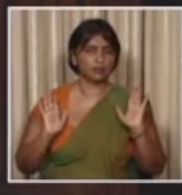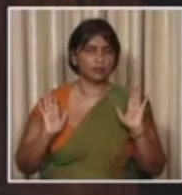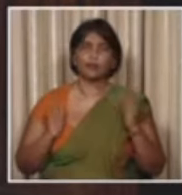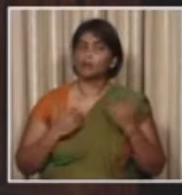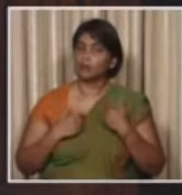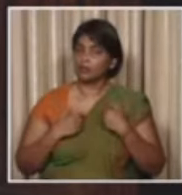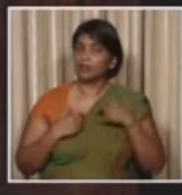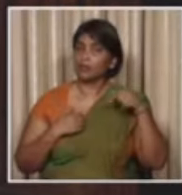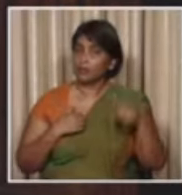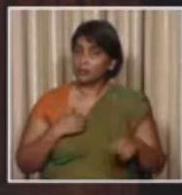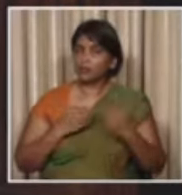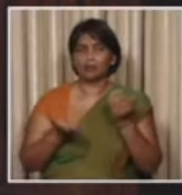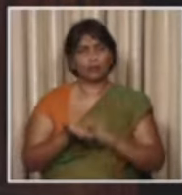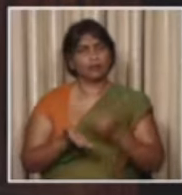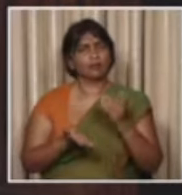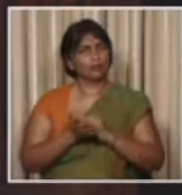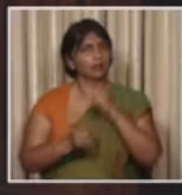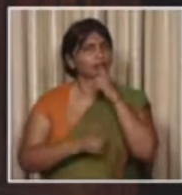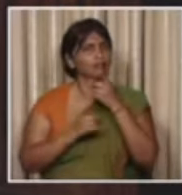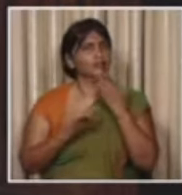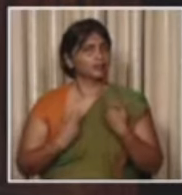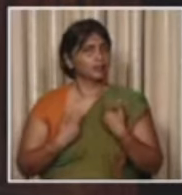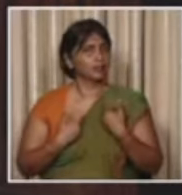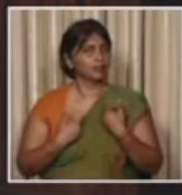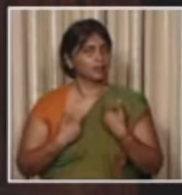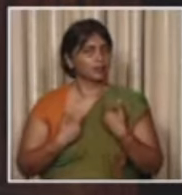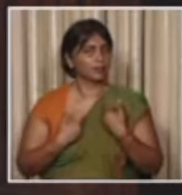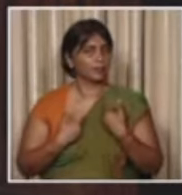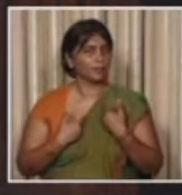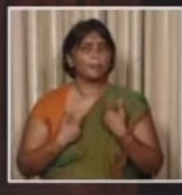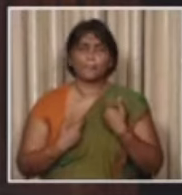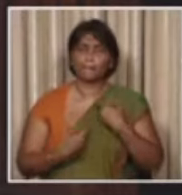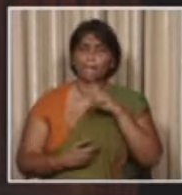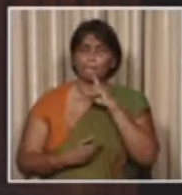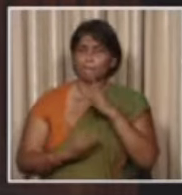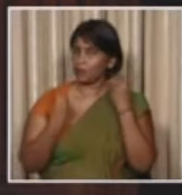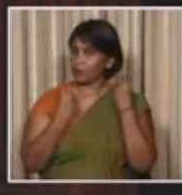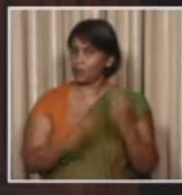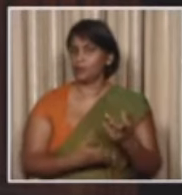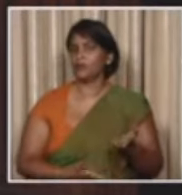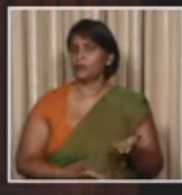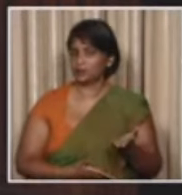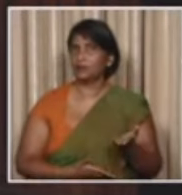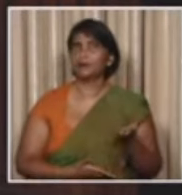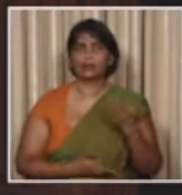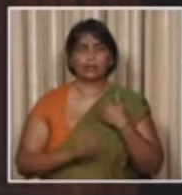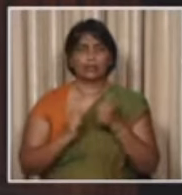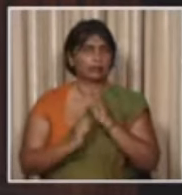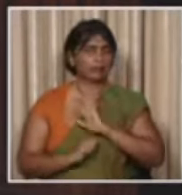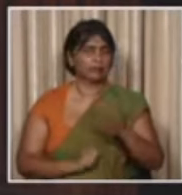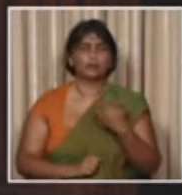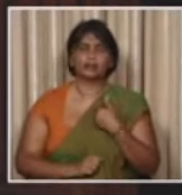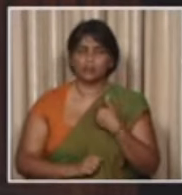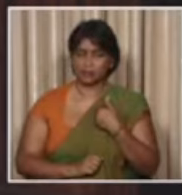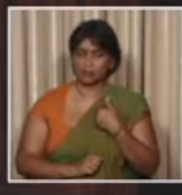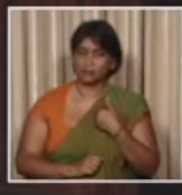අපි එක දැන් මේ කීප වතාවක් කතා කරන්නේ අපි. මම කියන්නේ මේක මහා අපරාධයක්. මේක නෙමෙයි අපි කළ යුතුව